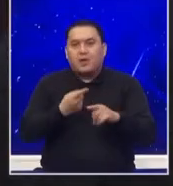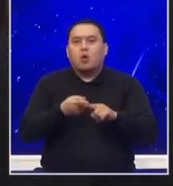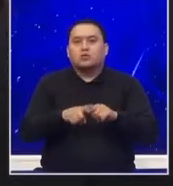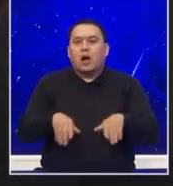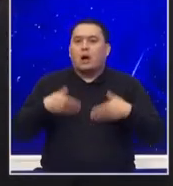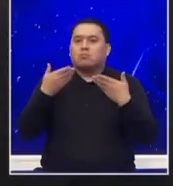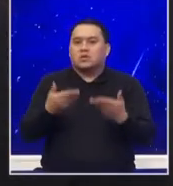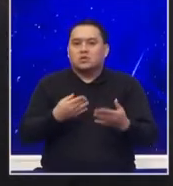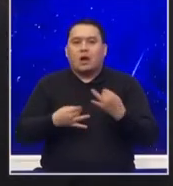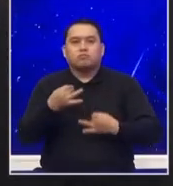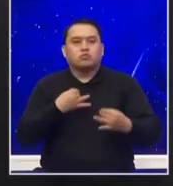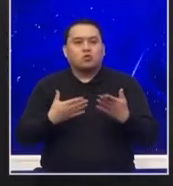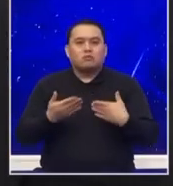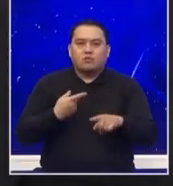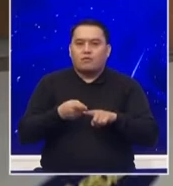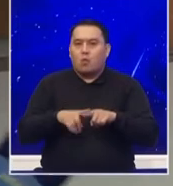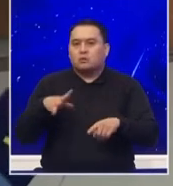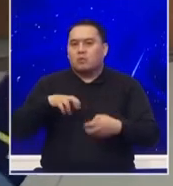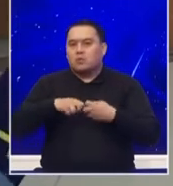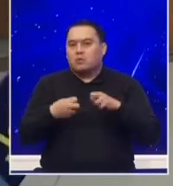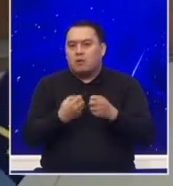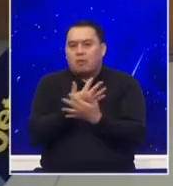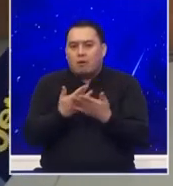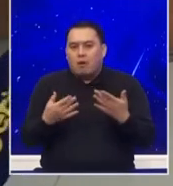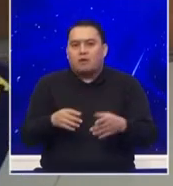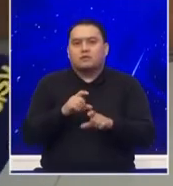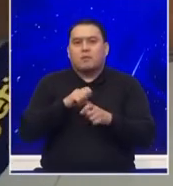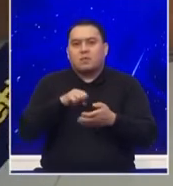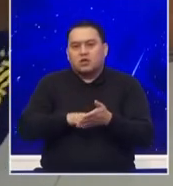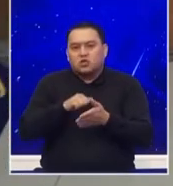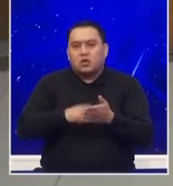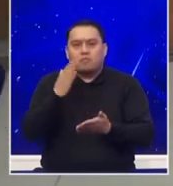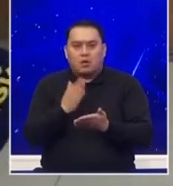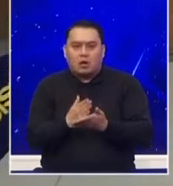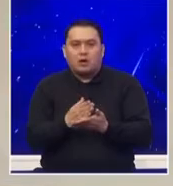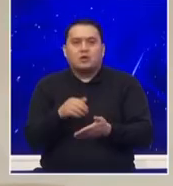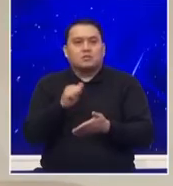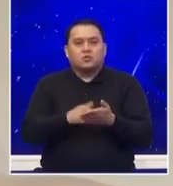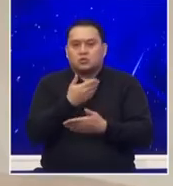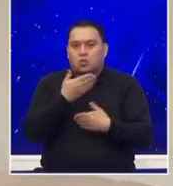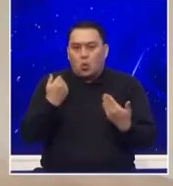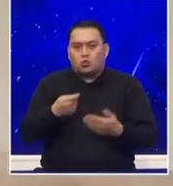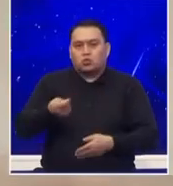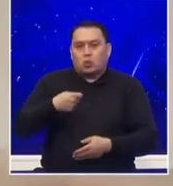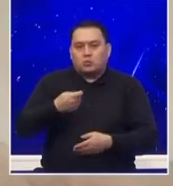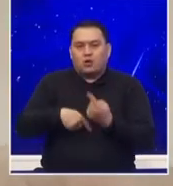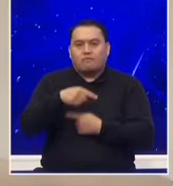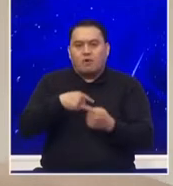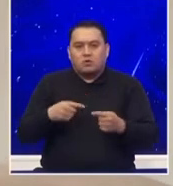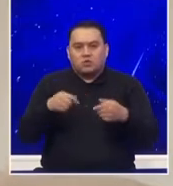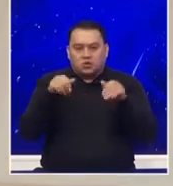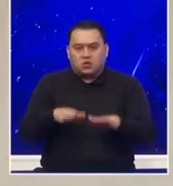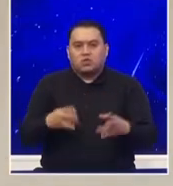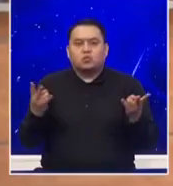мәрте ашық алаңда талқылаған. Айтуларынша мәселенің түрлі объективті себептері бар. Бірақ ол сылтау емес. Субсидиялау қайткенде оң